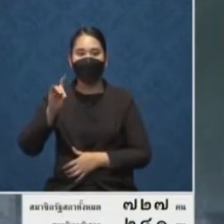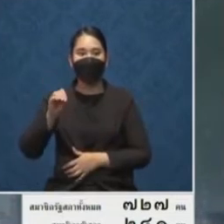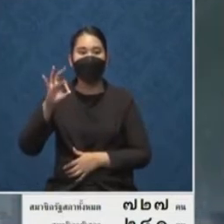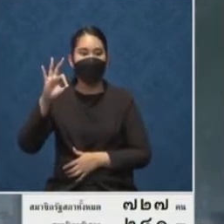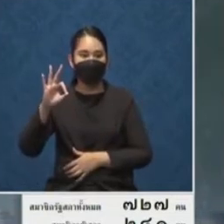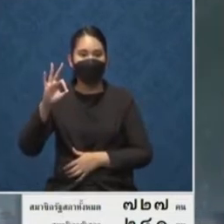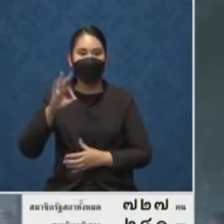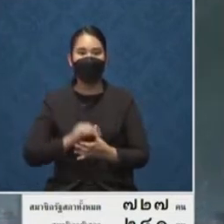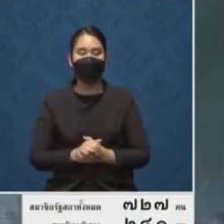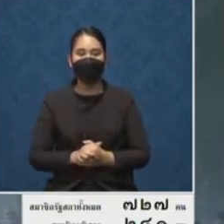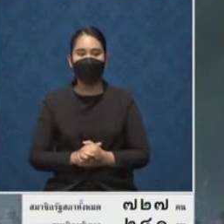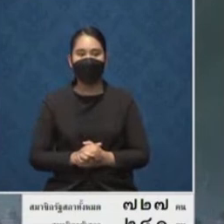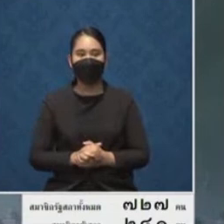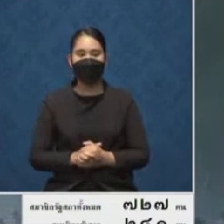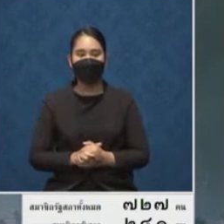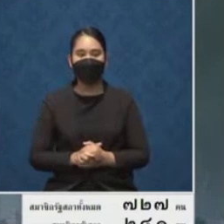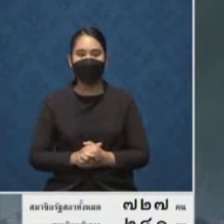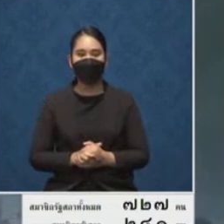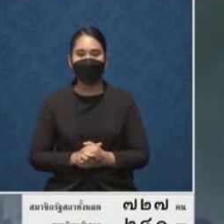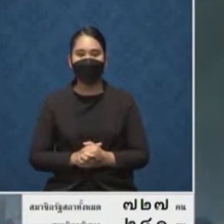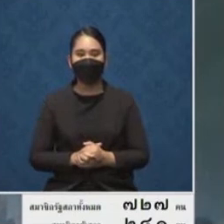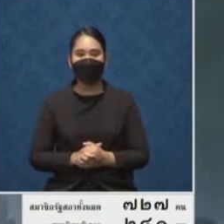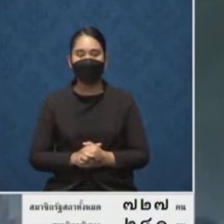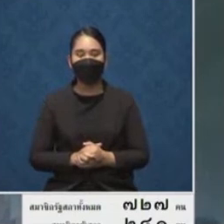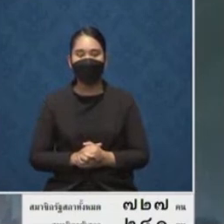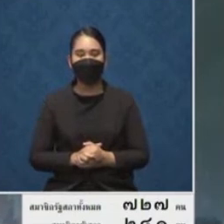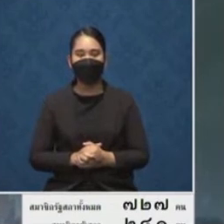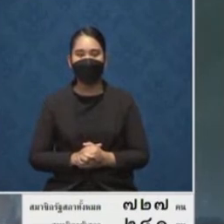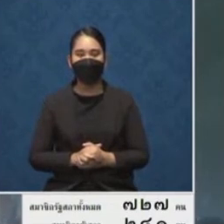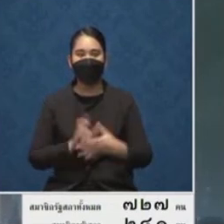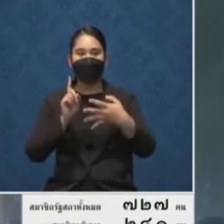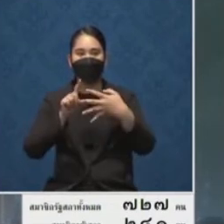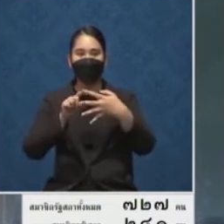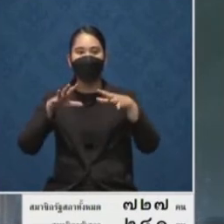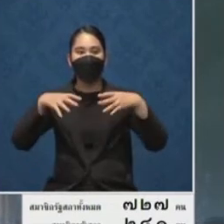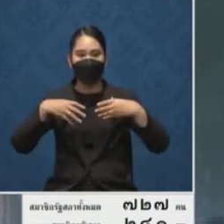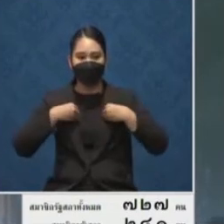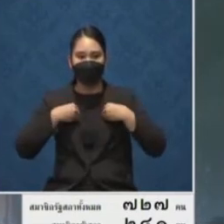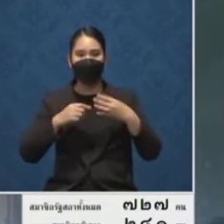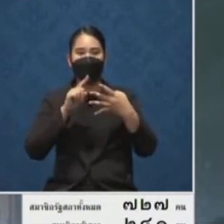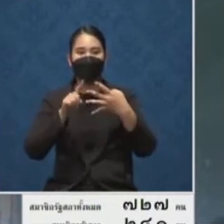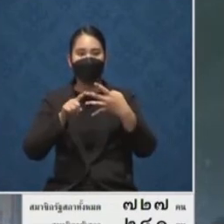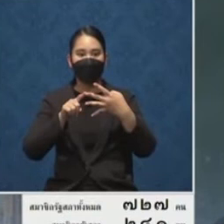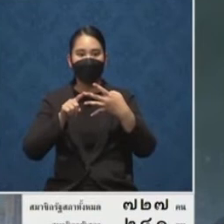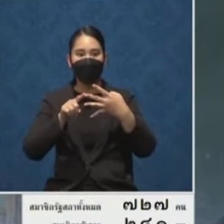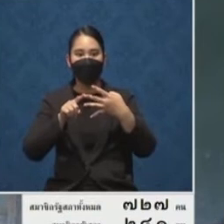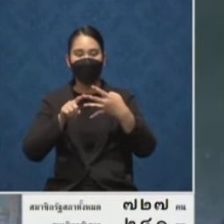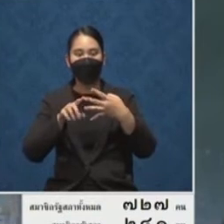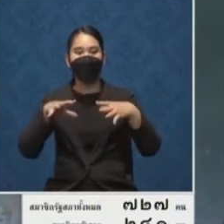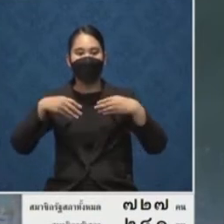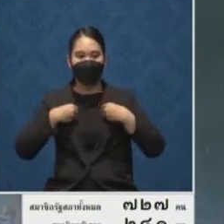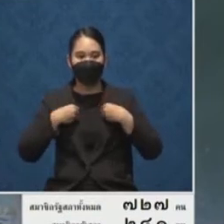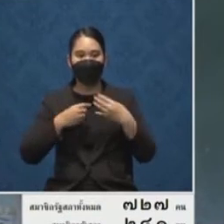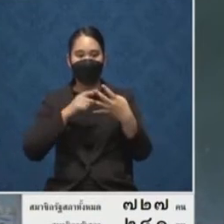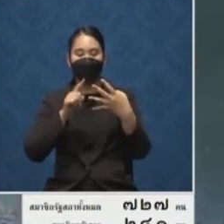489นายวีรวัฒน์โอสถานุเคราะห ์1รับหลักการ2